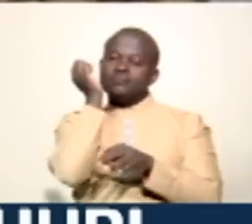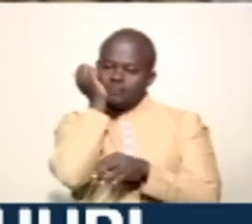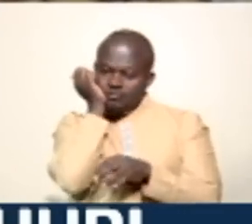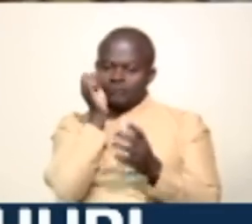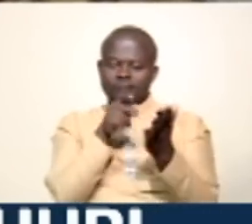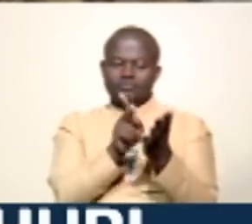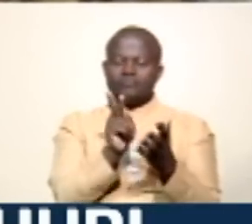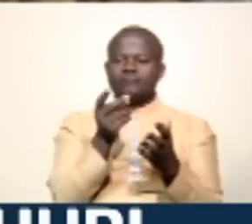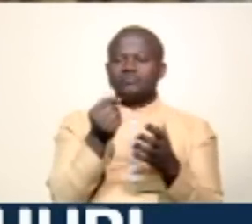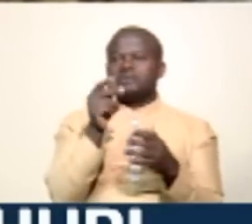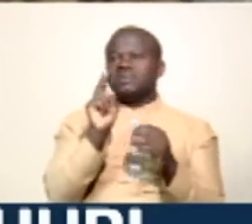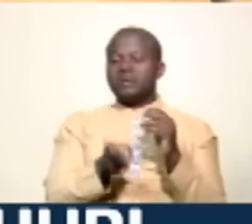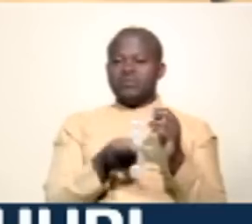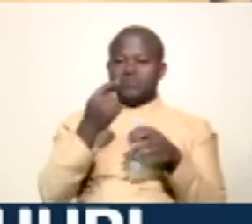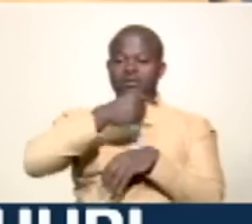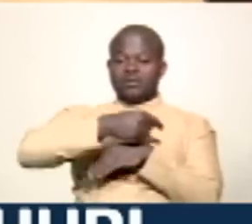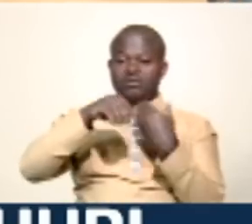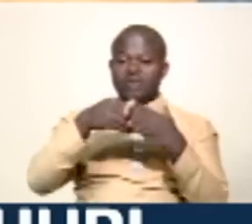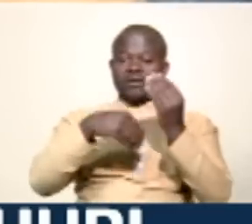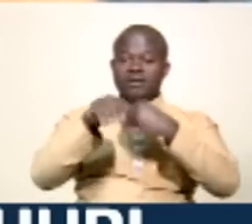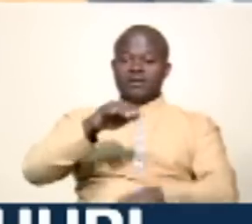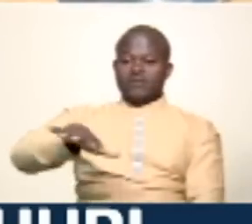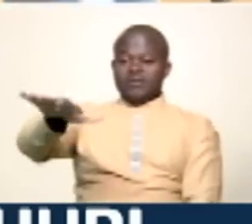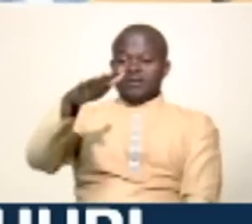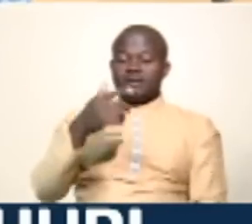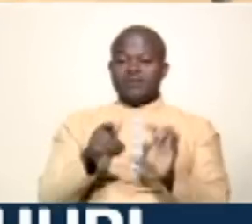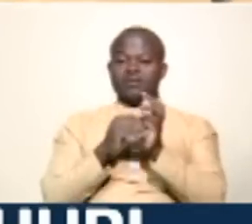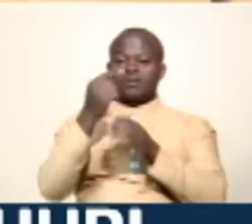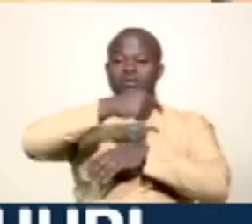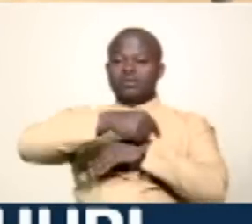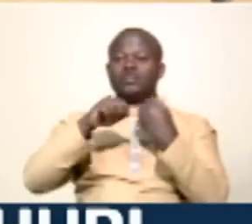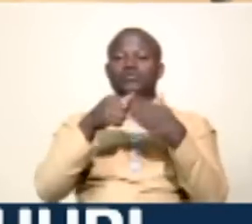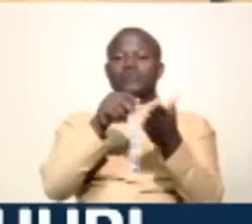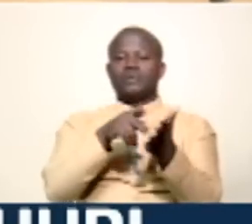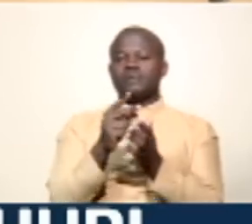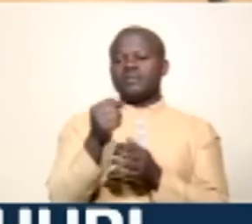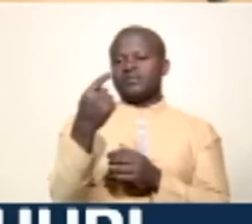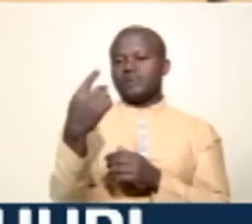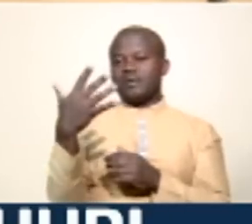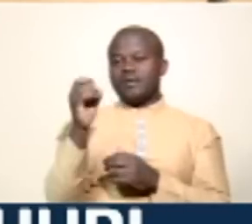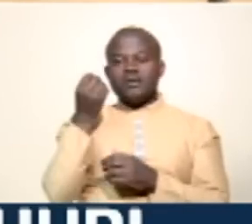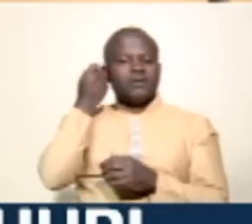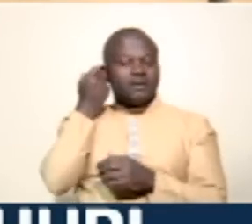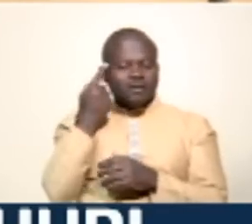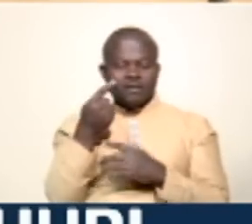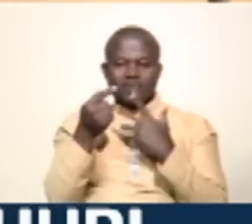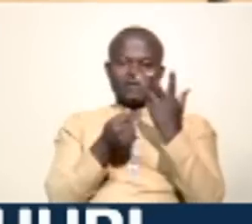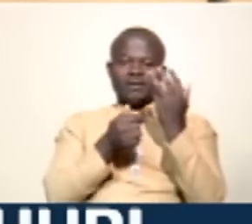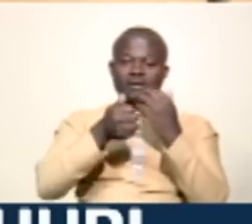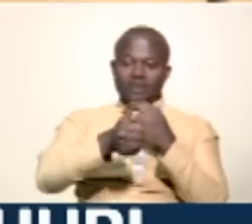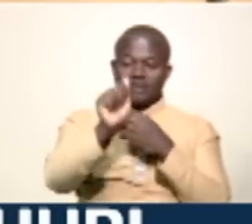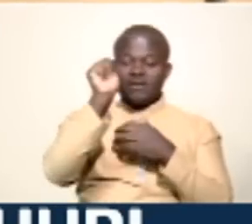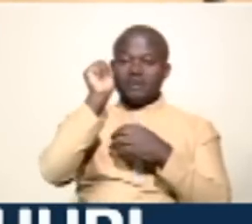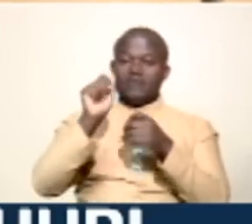ku 2,000 uyu munsi aho mu isoko, kandi uyu munsi ku isoko ushobora kukibona nko ku 1,500. Ubwo rero